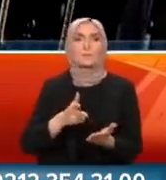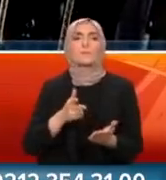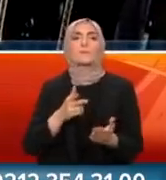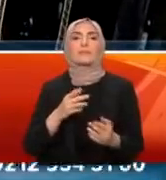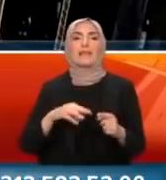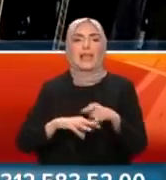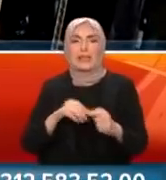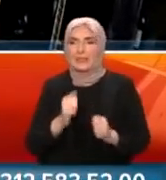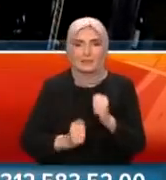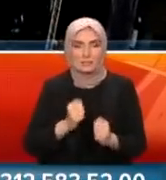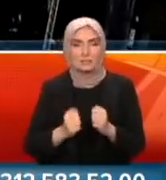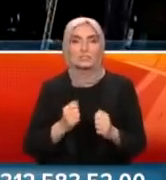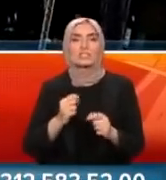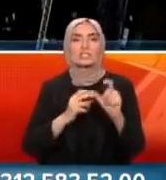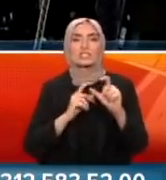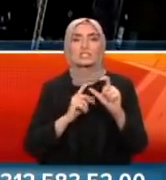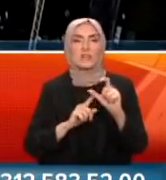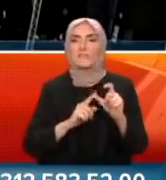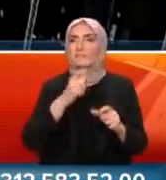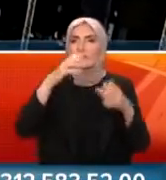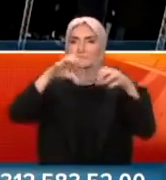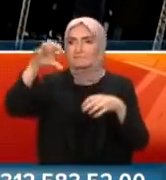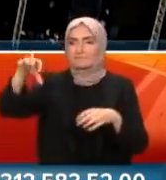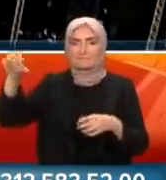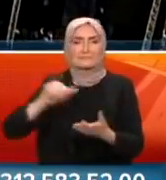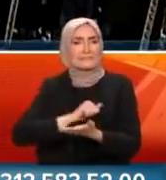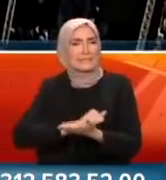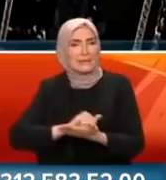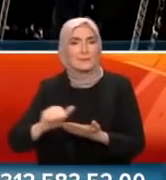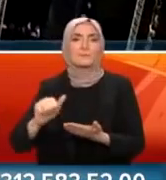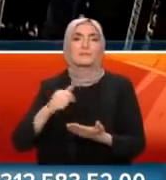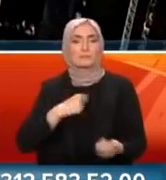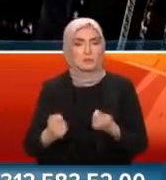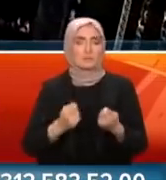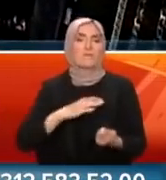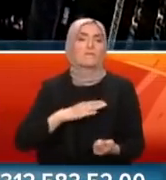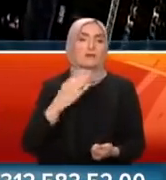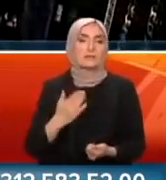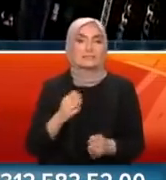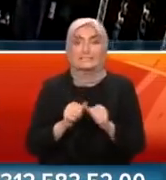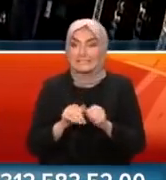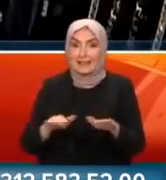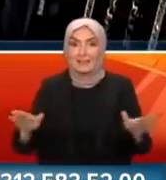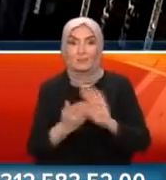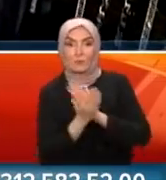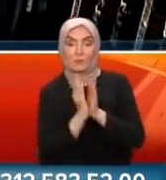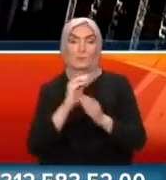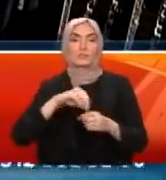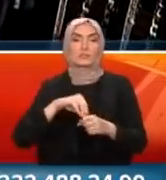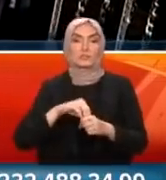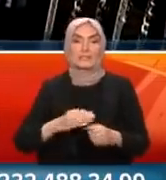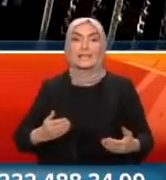kadar her alanda projelerimize hız verdiler salgın döneminde hizmete aldığımız